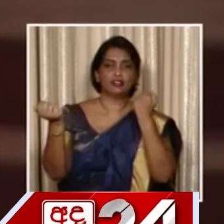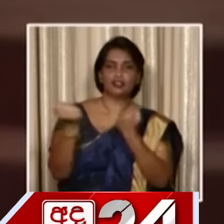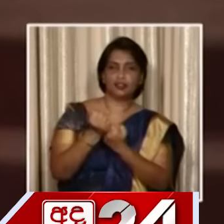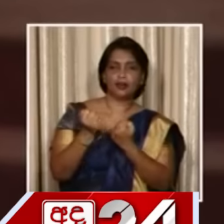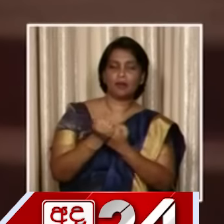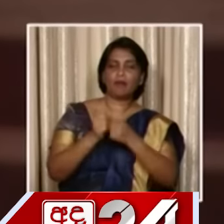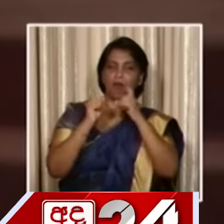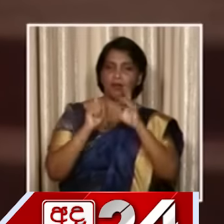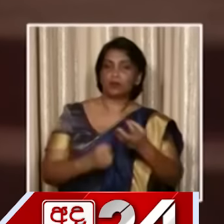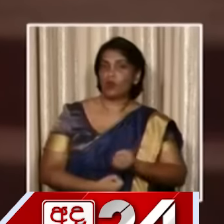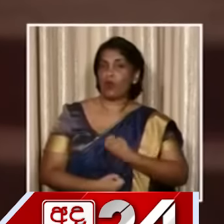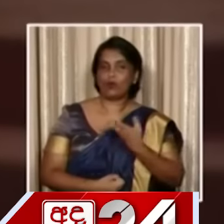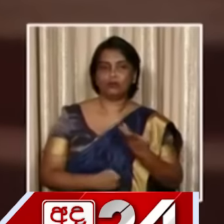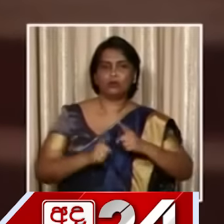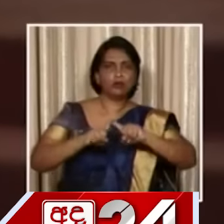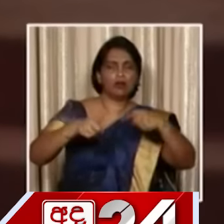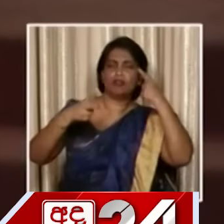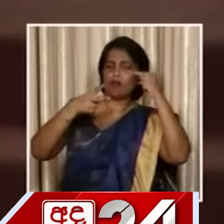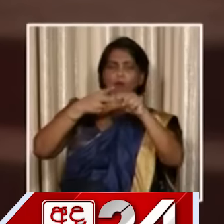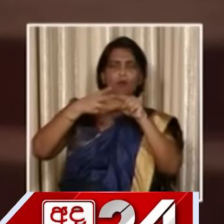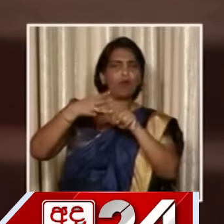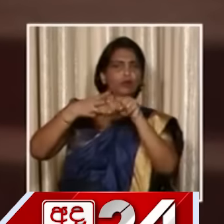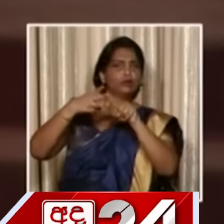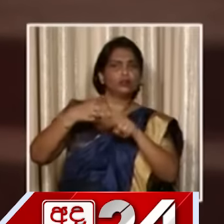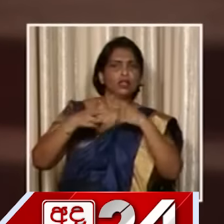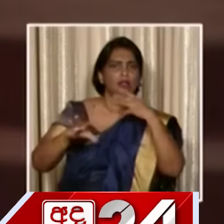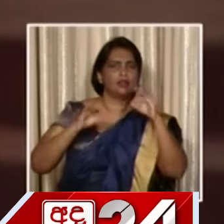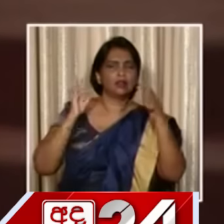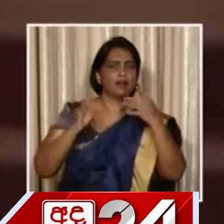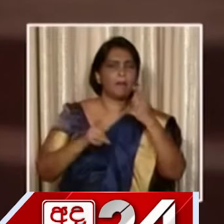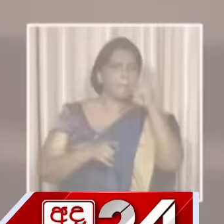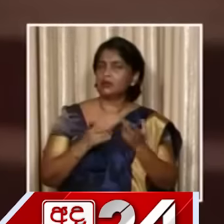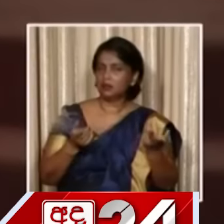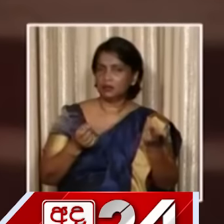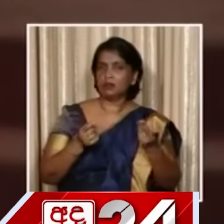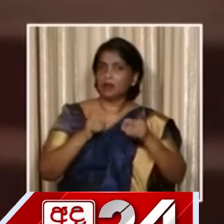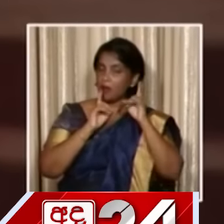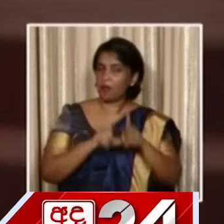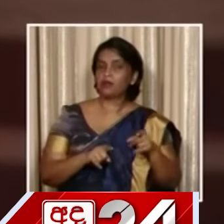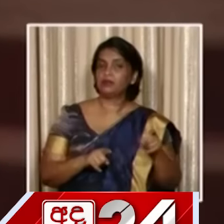තමයි මේගොල්ලන්ගේ උනන්දුව. නැත්නම් අනිත් දෙක ගැන කතා කරන්න එපා. වතුකම් කරුවෝගේ පැඩි ගැන කතා කරන්න